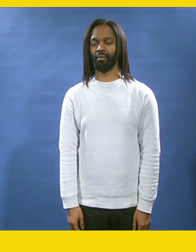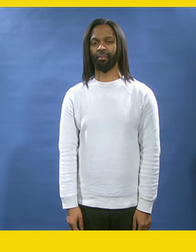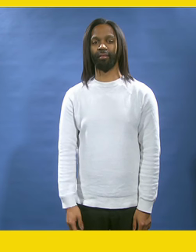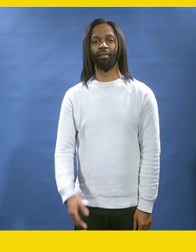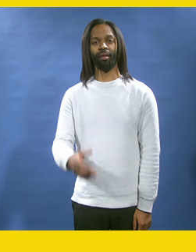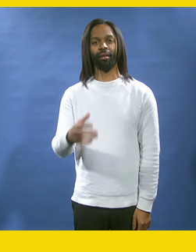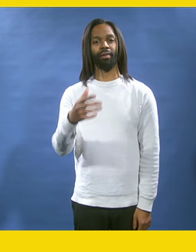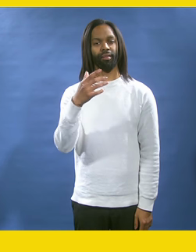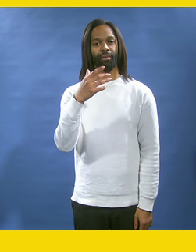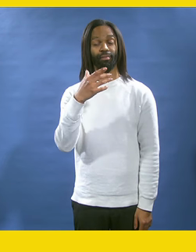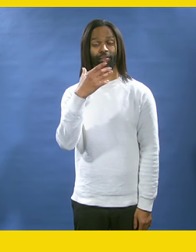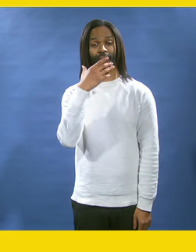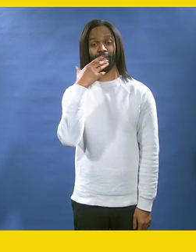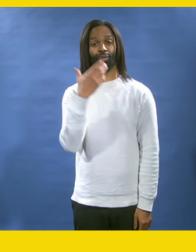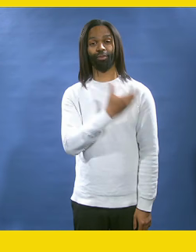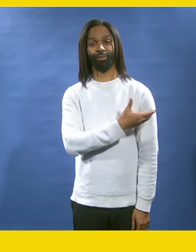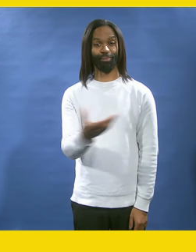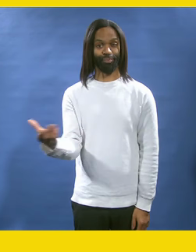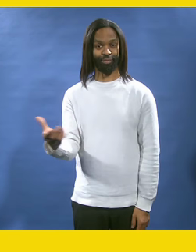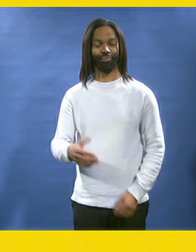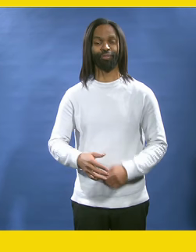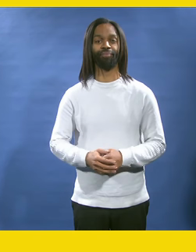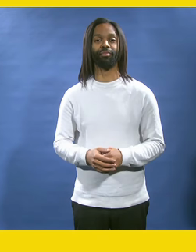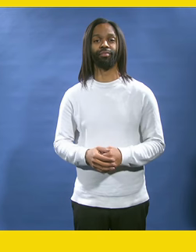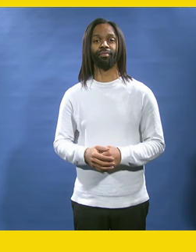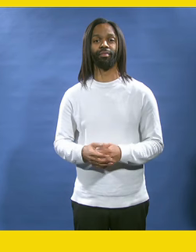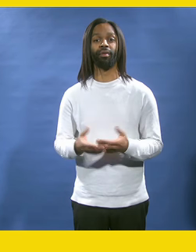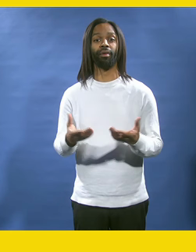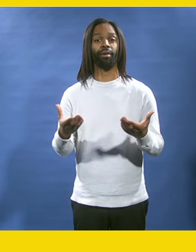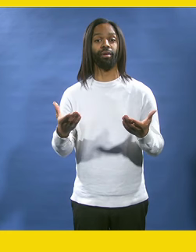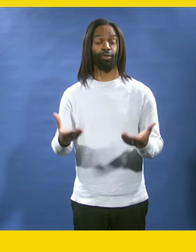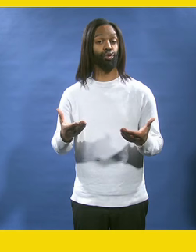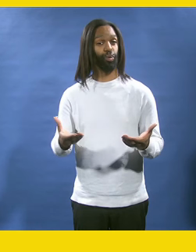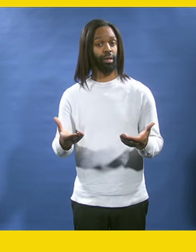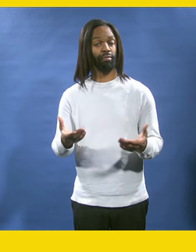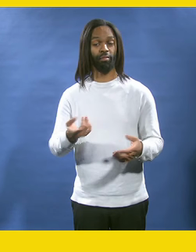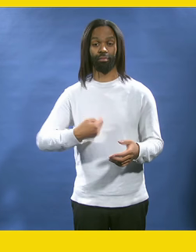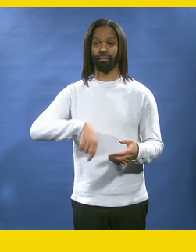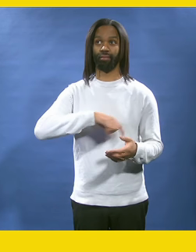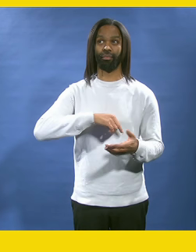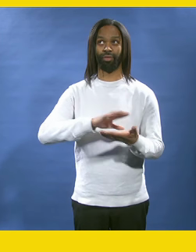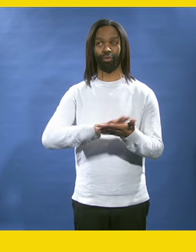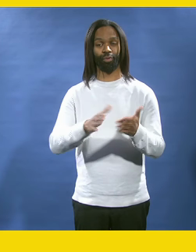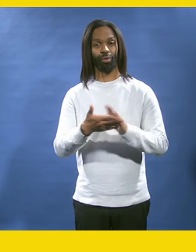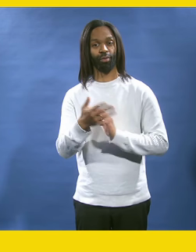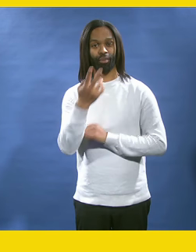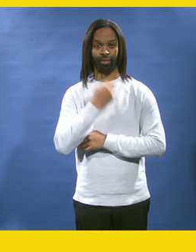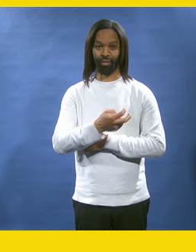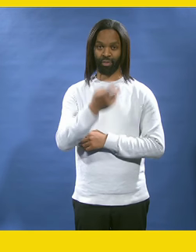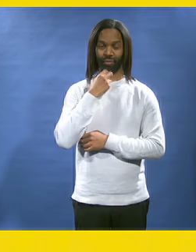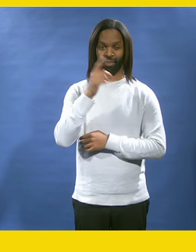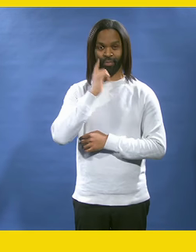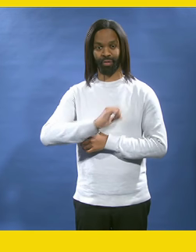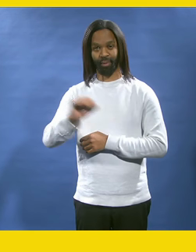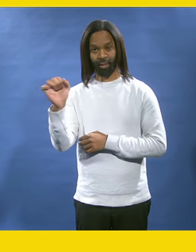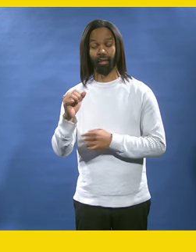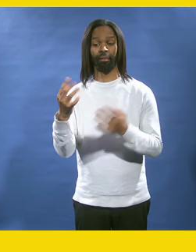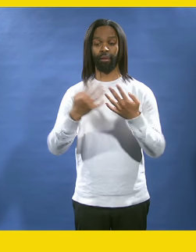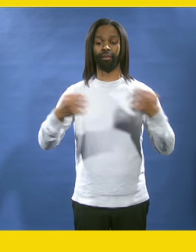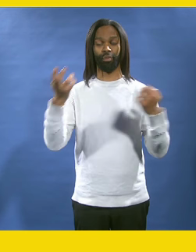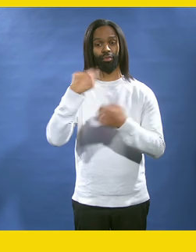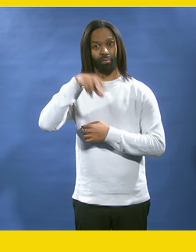Bonjour à toutes et à tous. Aujourd'hui, nous, associations citoyennes féministes, partie prenante des Assises